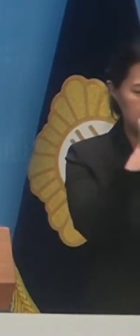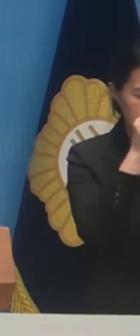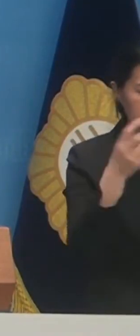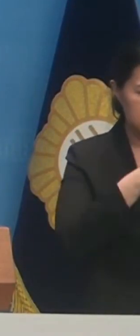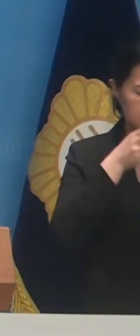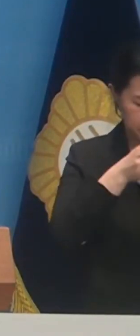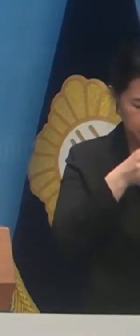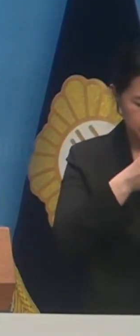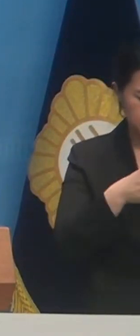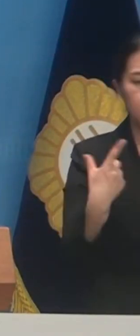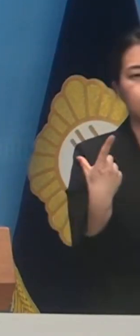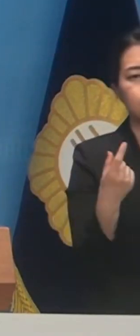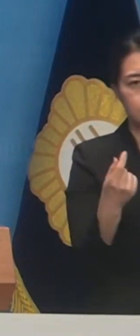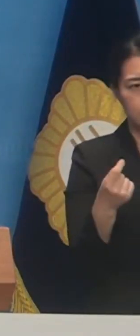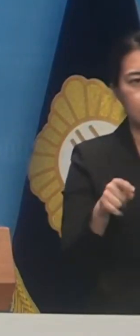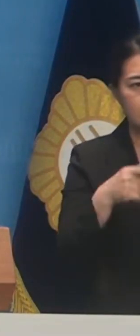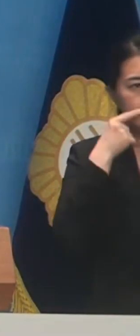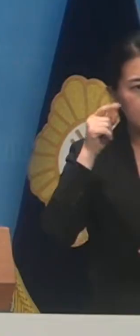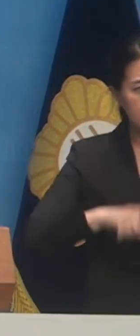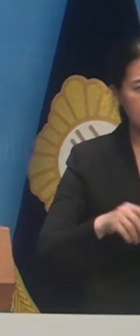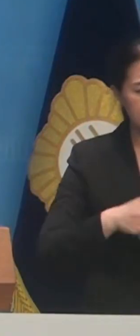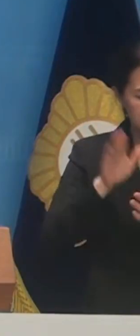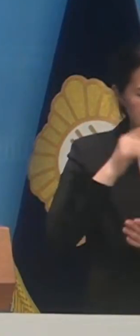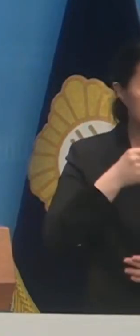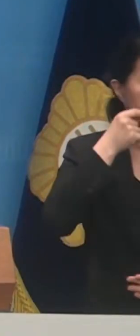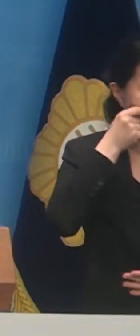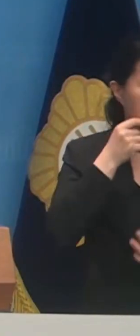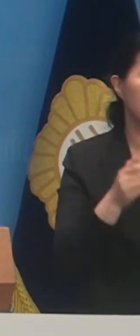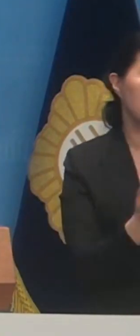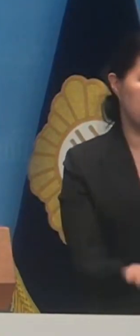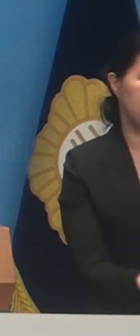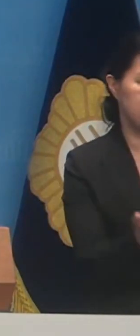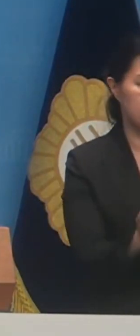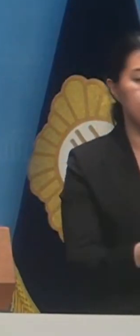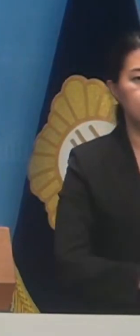친일의 역사를 청산하지 못해 벌어진 비극이었습니다.